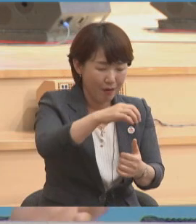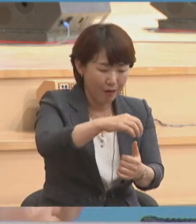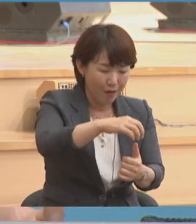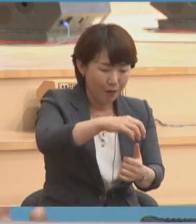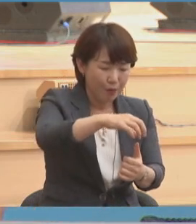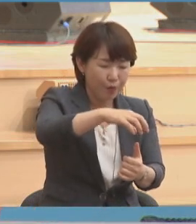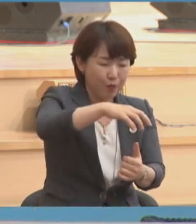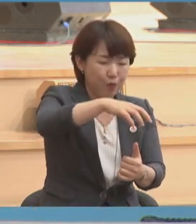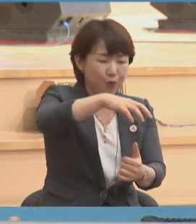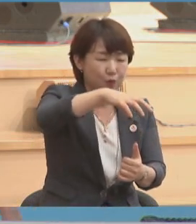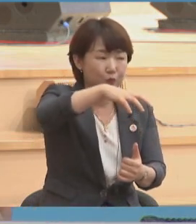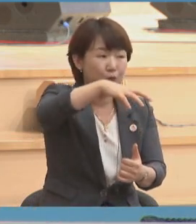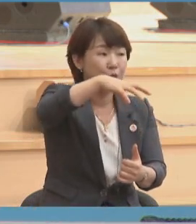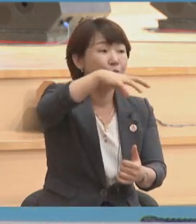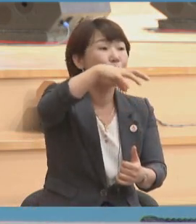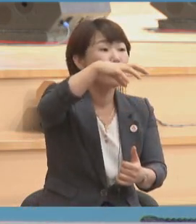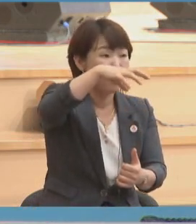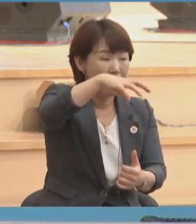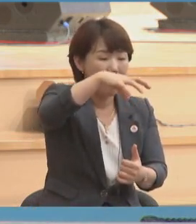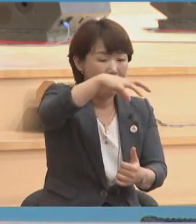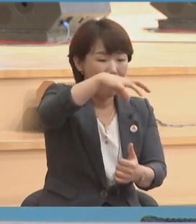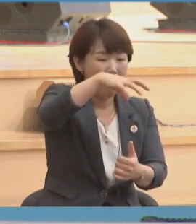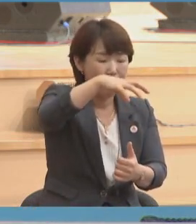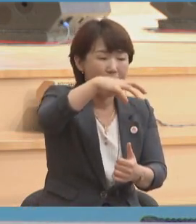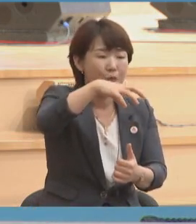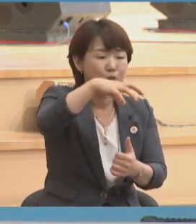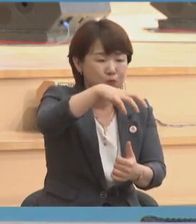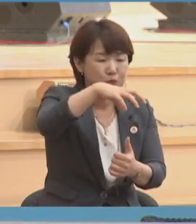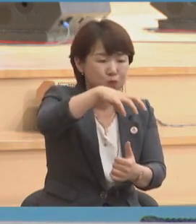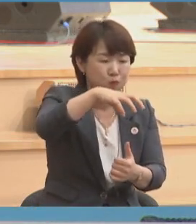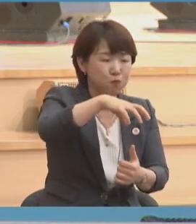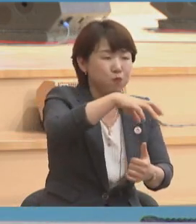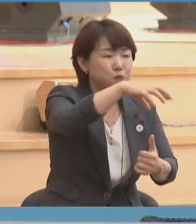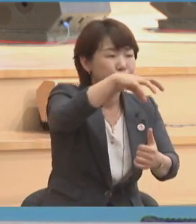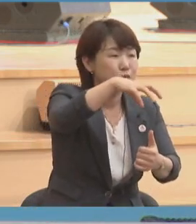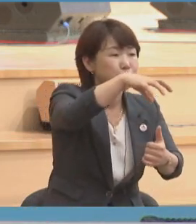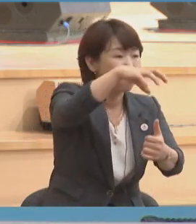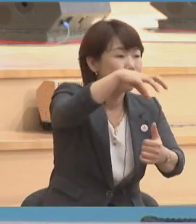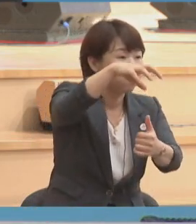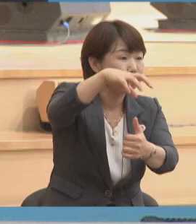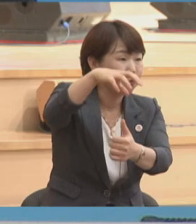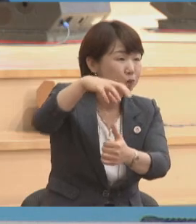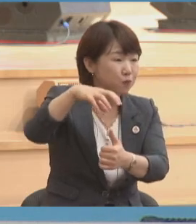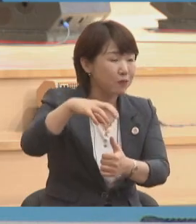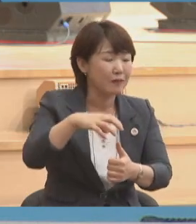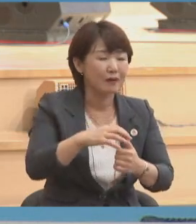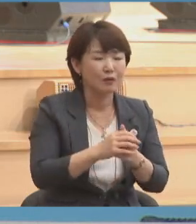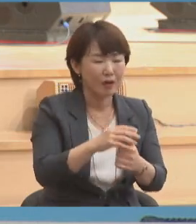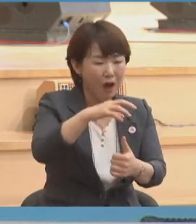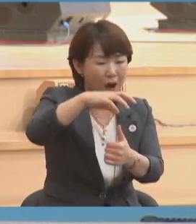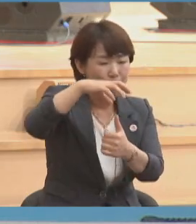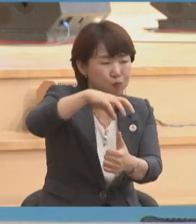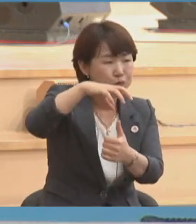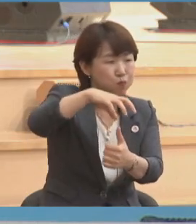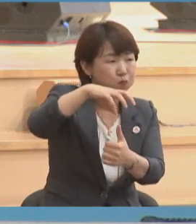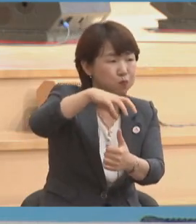체온 만큼 부력이 생겨가지고는 하늘 높이 떠올라서 이렇게 다니자 꽉